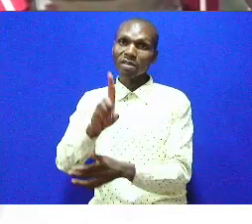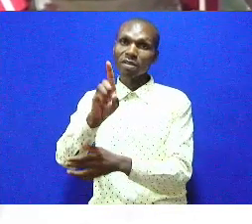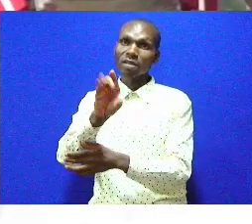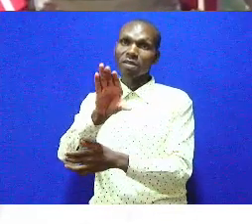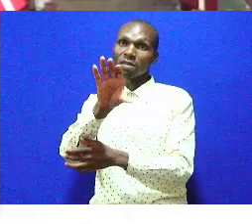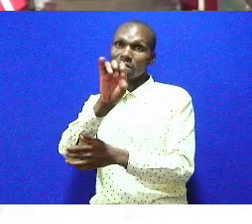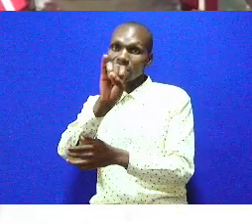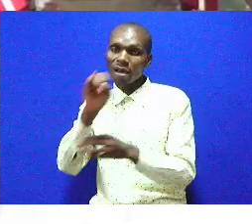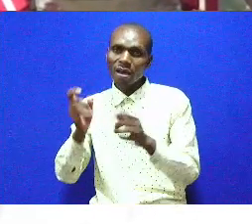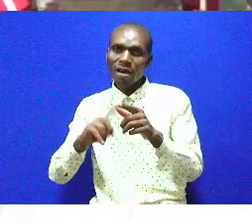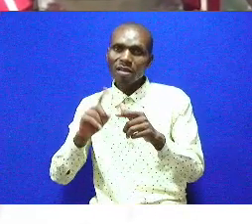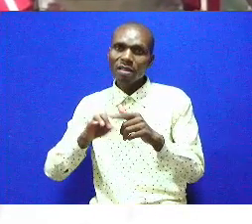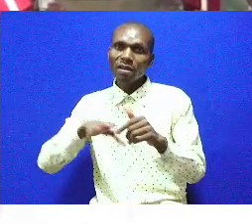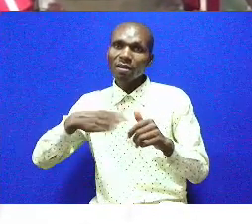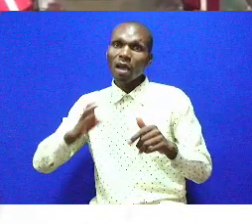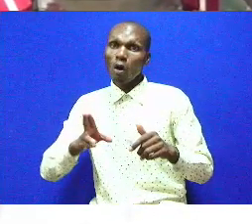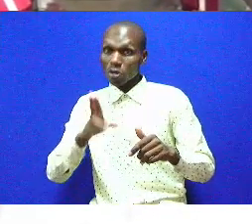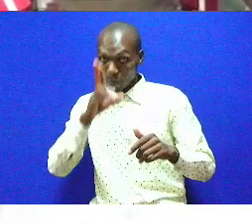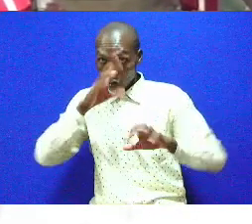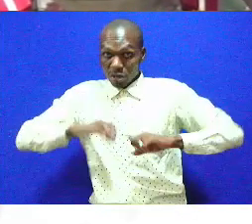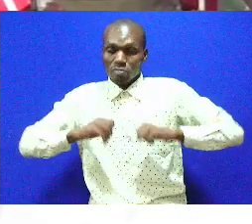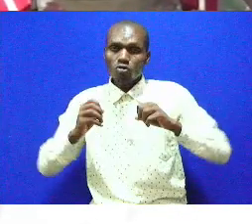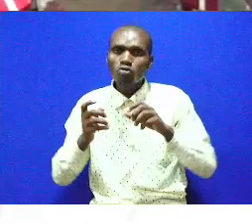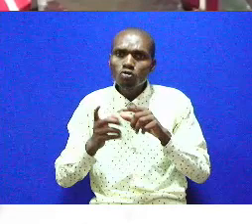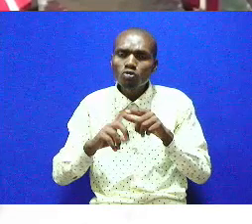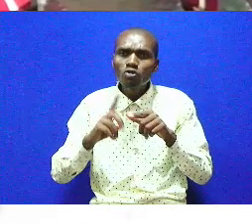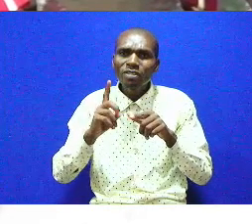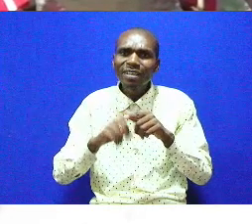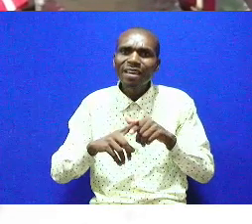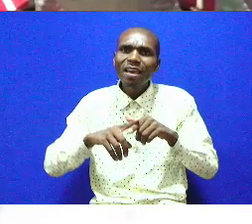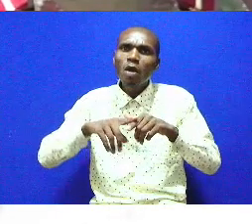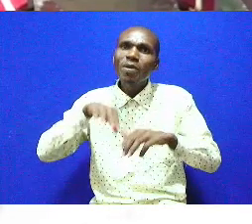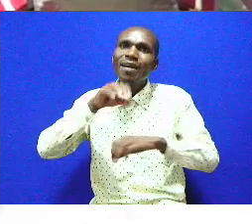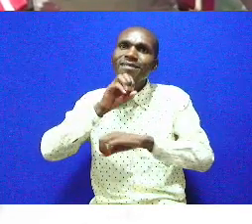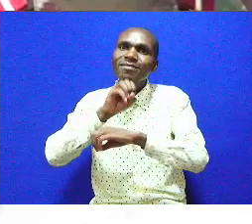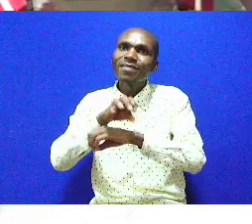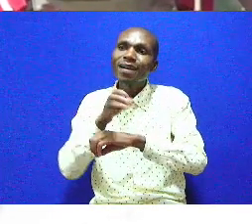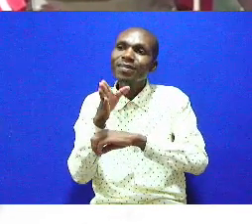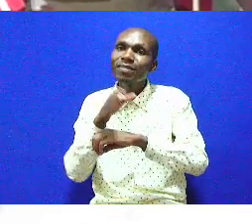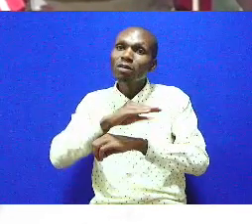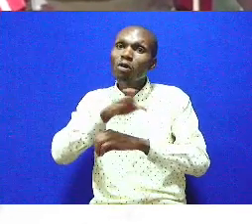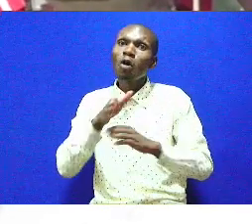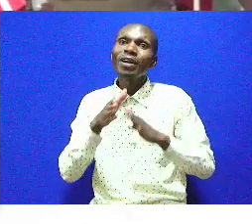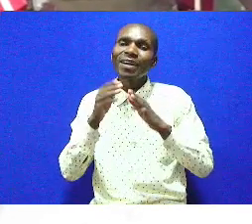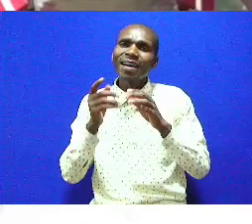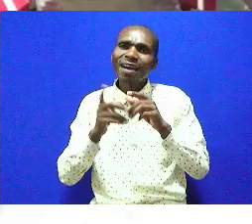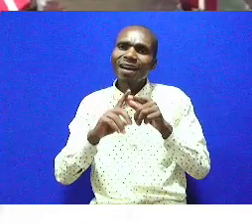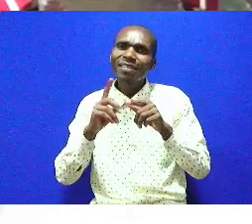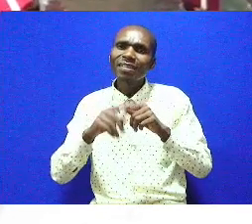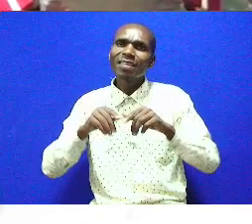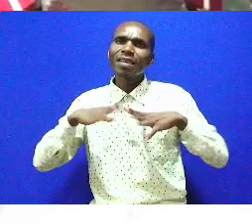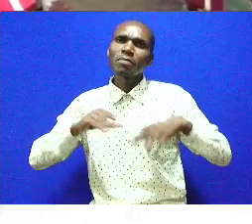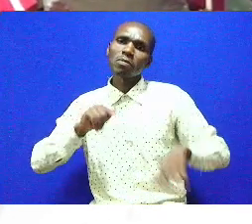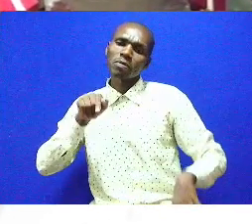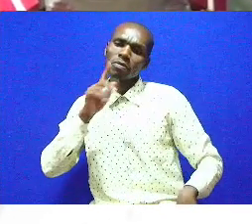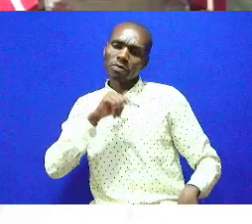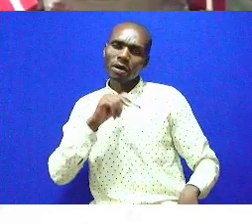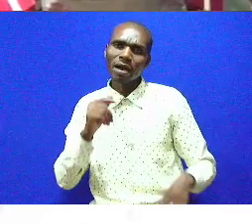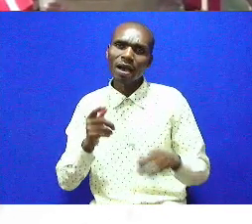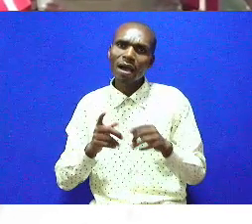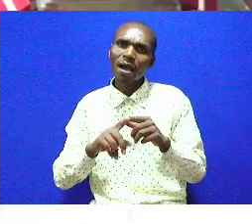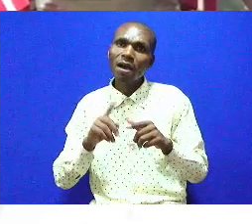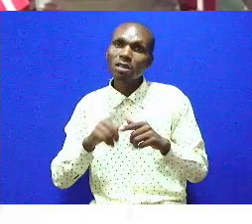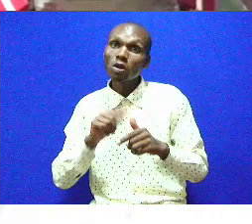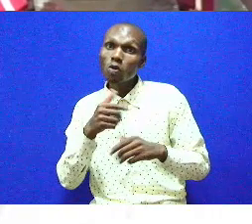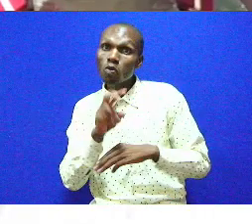na County Police Commander. Tunataka kuhimiza hawa viongozi na hata mwananchi wa kawaida, ule